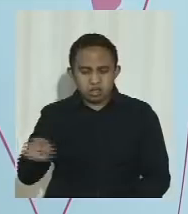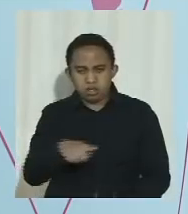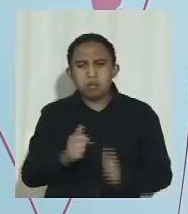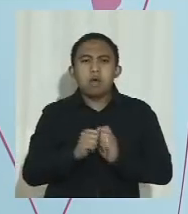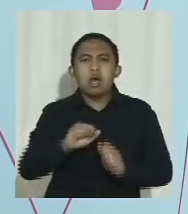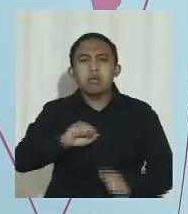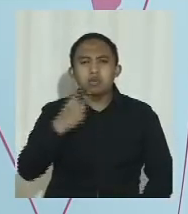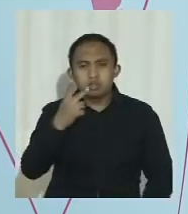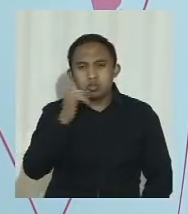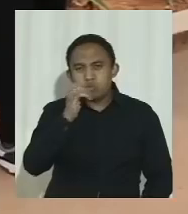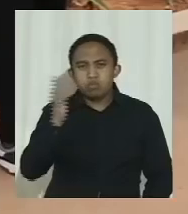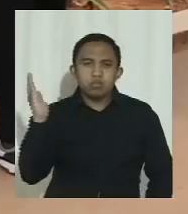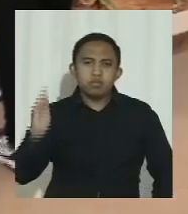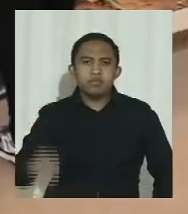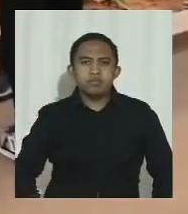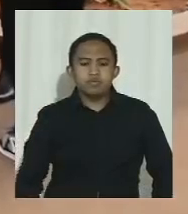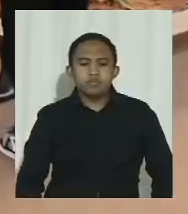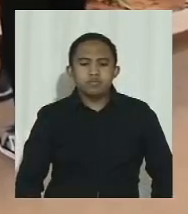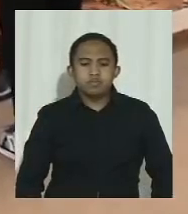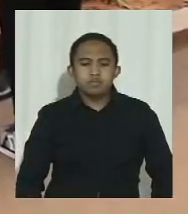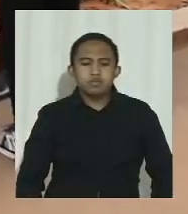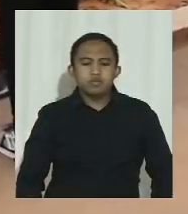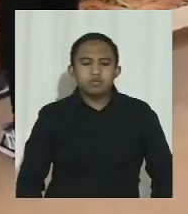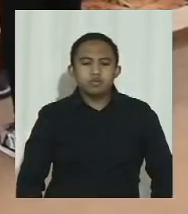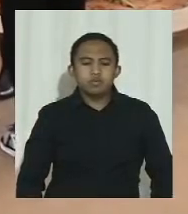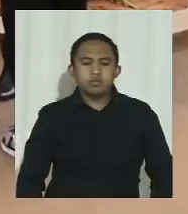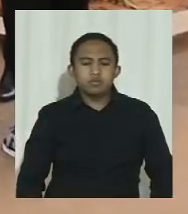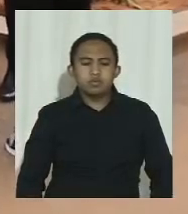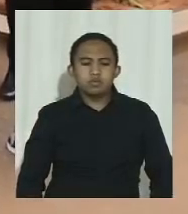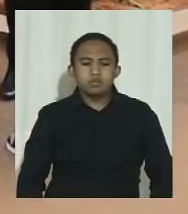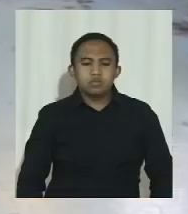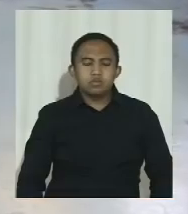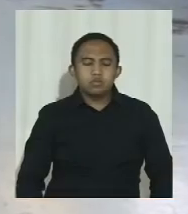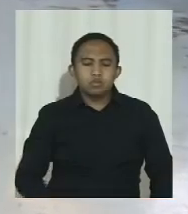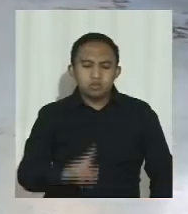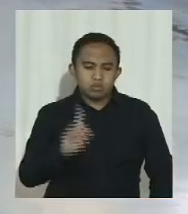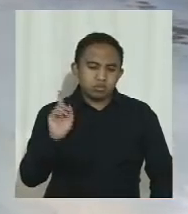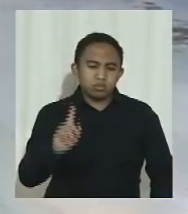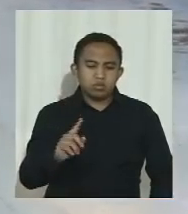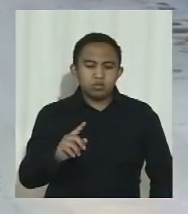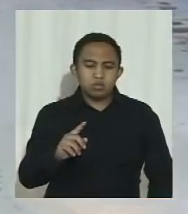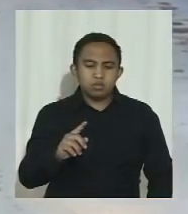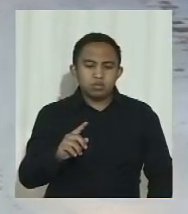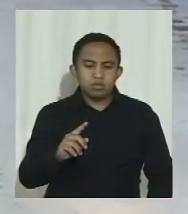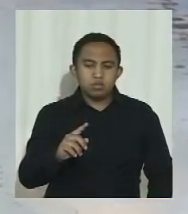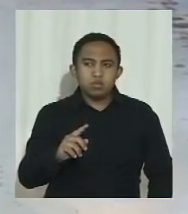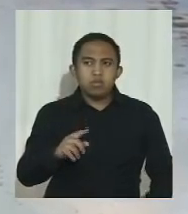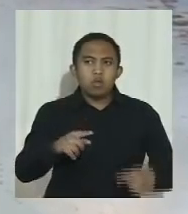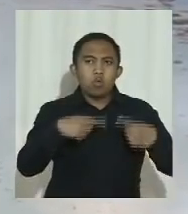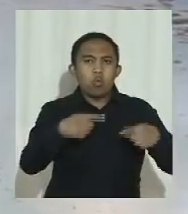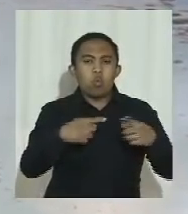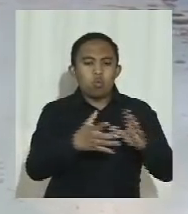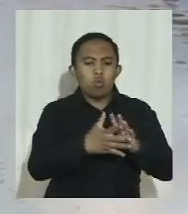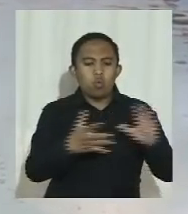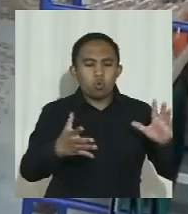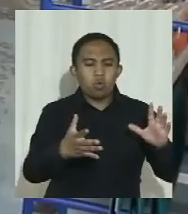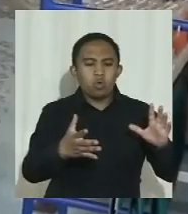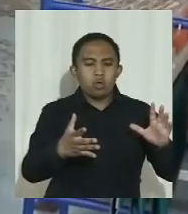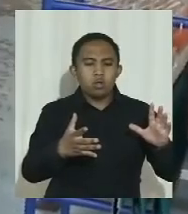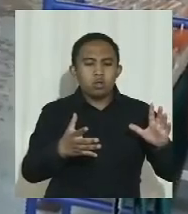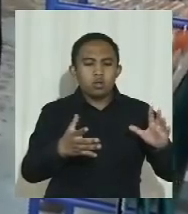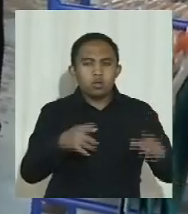sy Rodriguez Afimaly. Ity orinasa lehibe iray eto Ambohidratrimo ity no